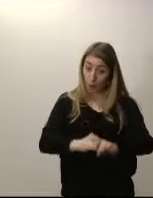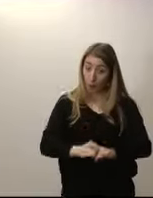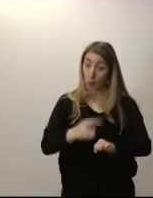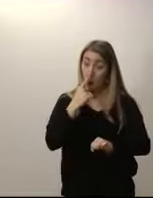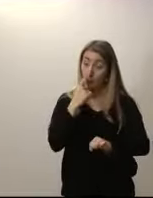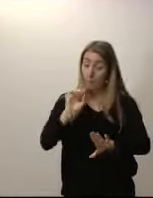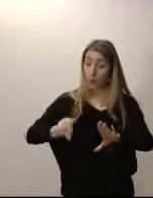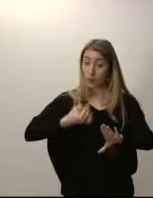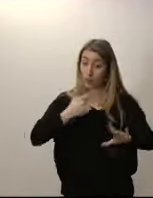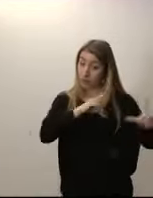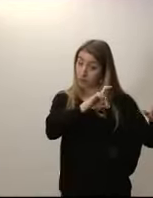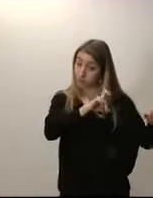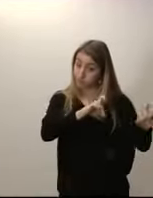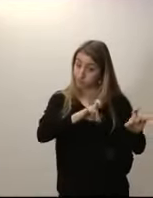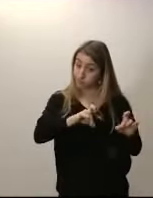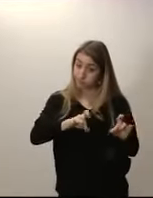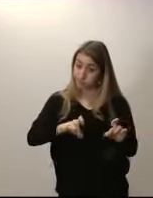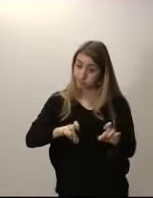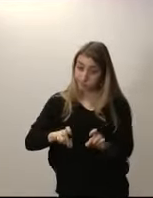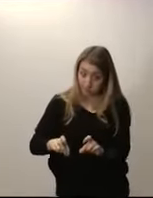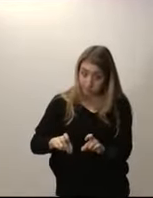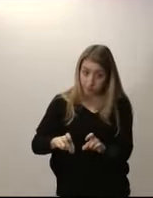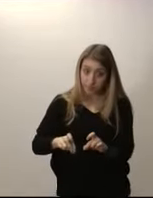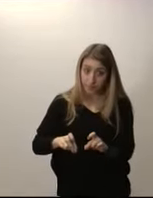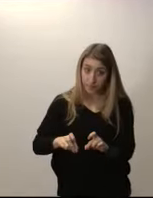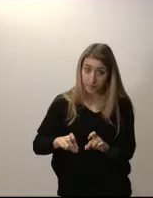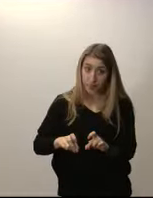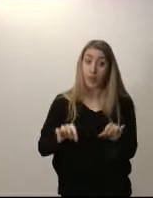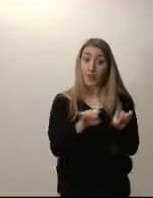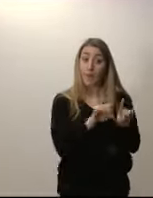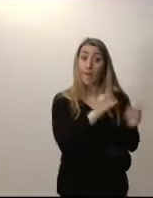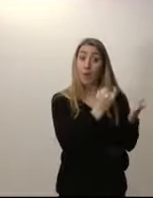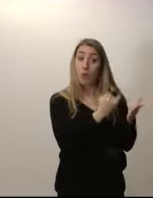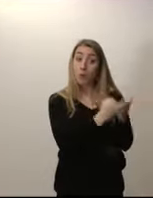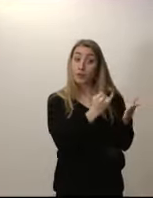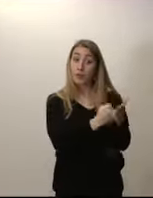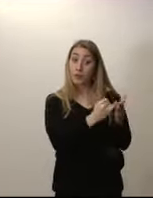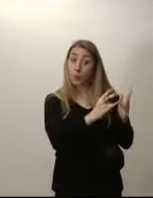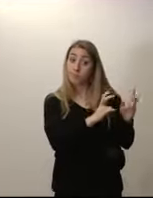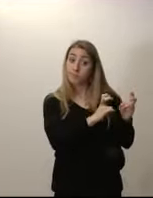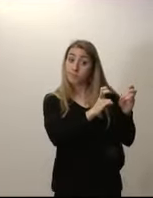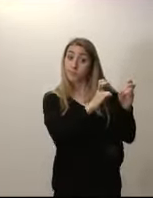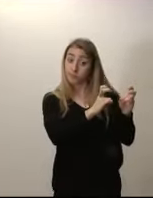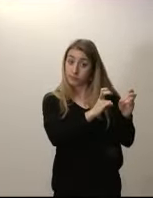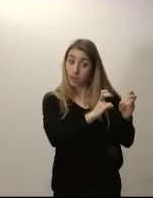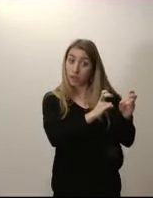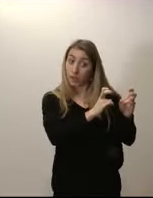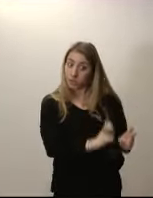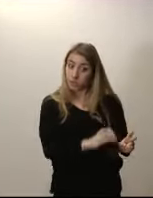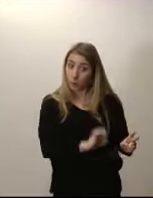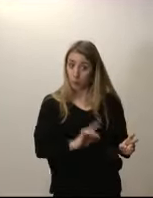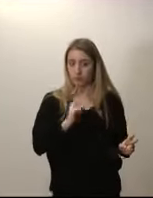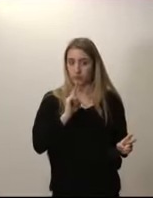façon que vous pourrez déjà diminuer l'augmentation d'impôts, c'est donc bien qu'il n'est pas nécessaire d'augmenter les impôts dans de telles